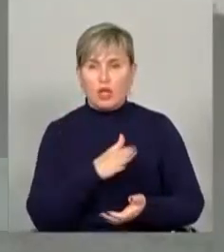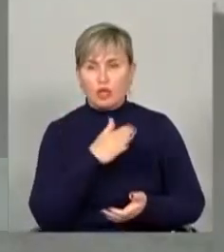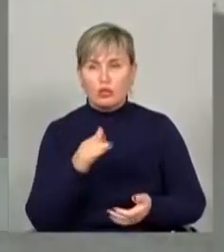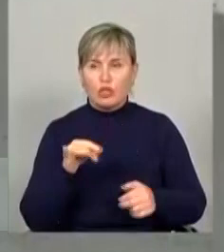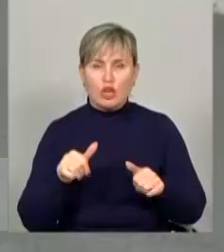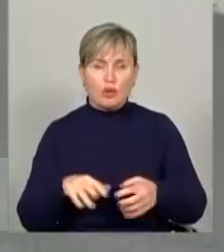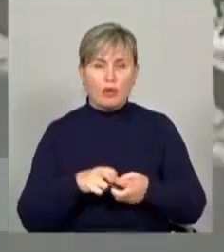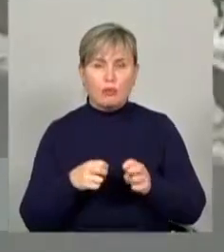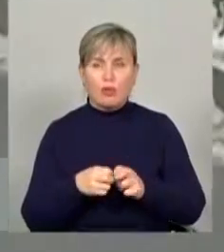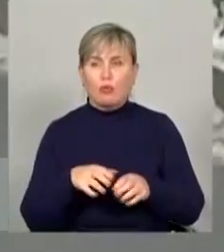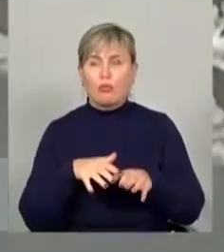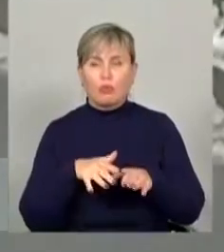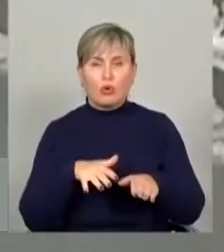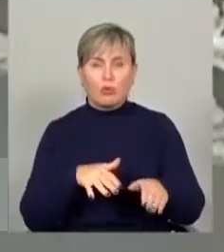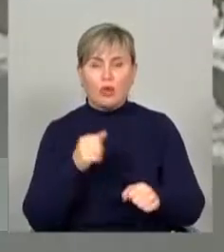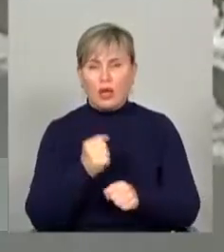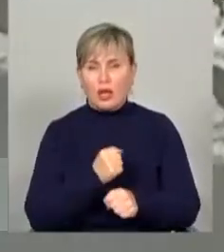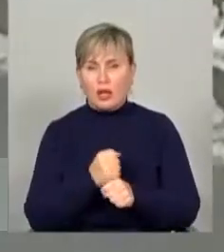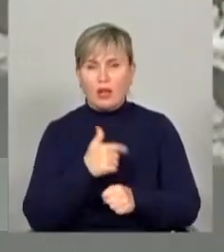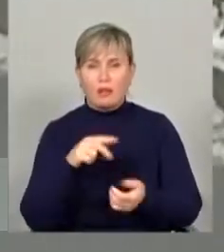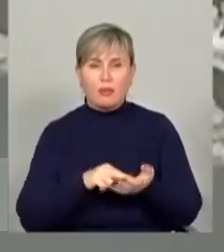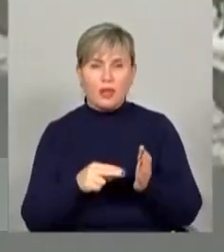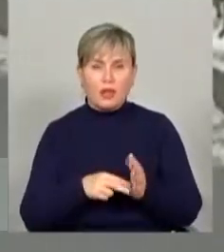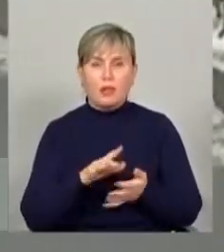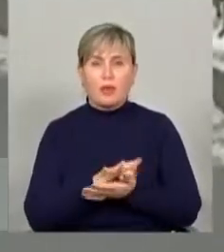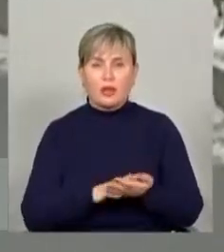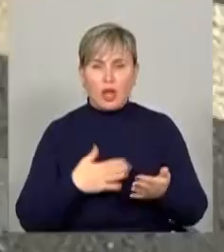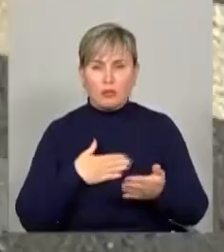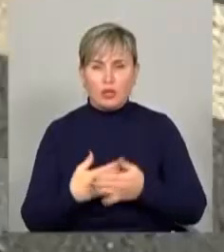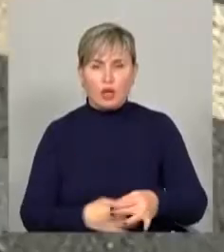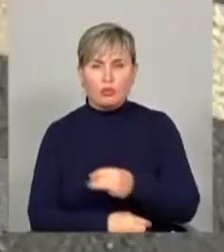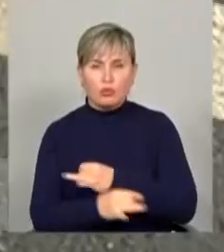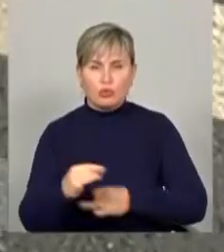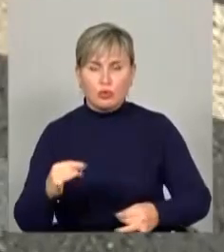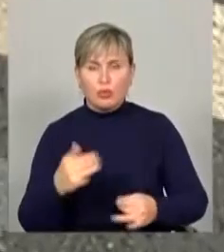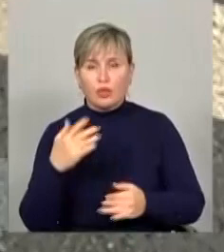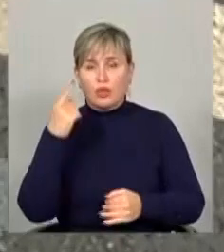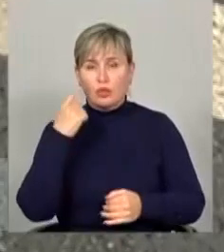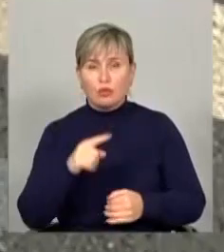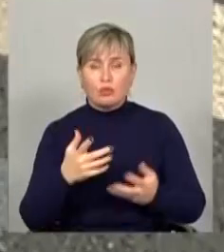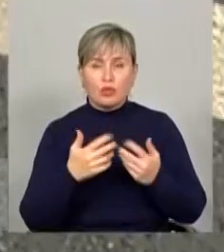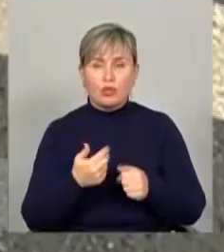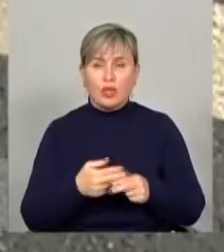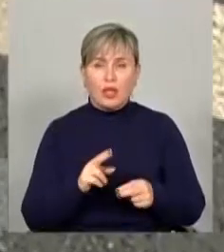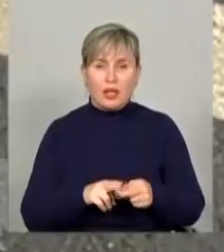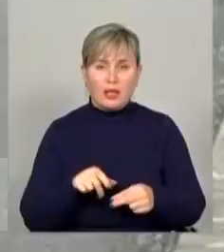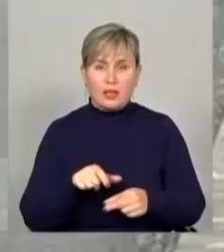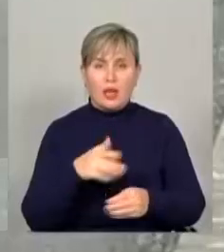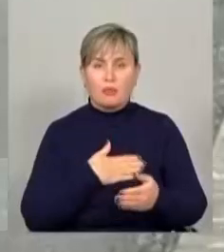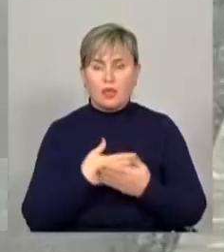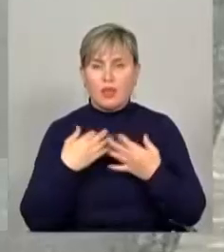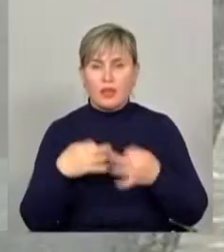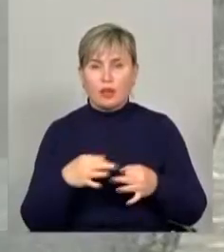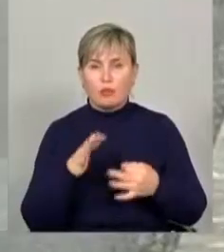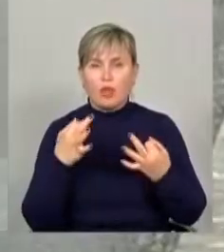решить проблему пробок. Разработчики генерального плана продолжают общественные обсуждения. По их задумке, за счет этих линий общественный транспорт